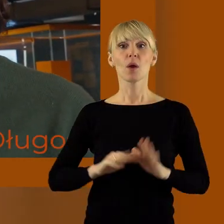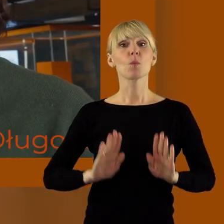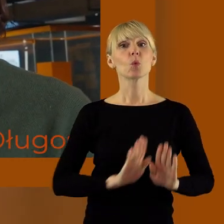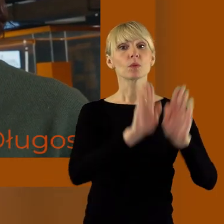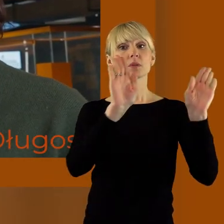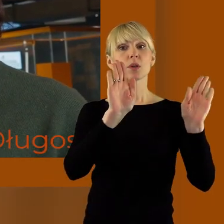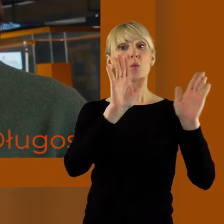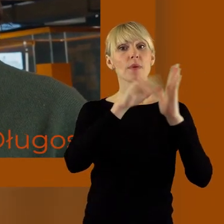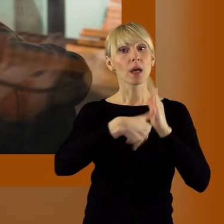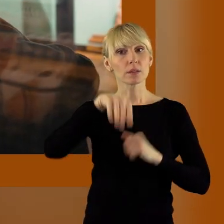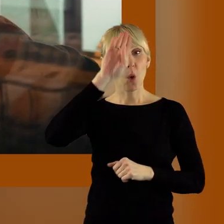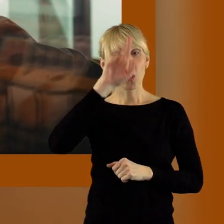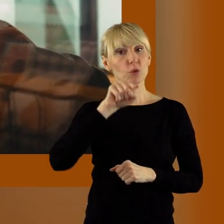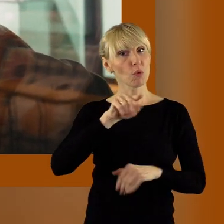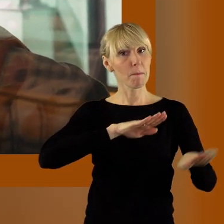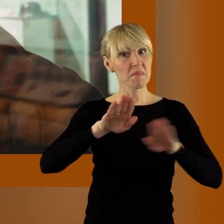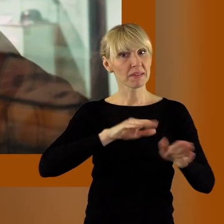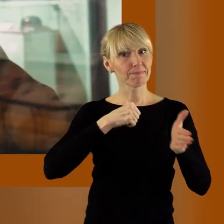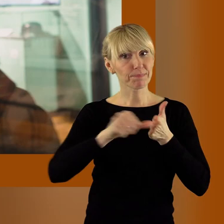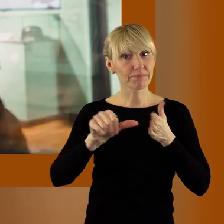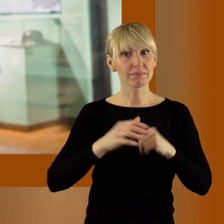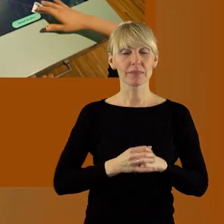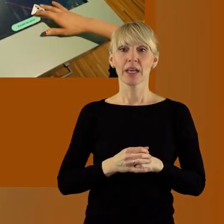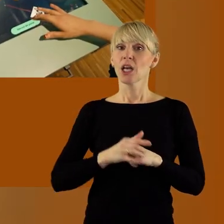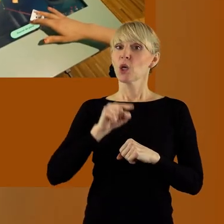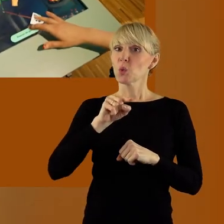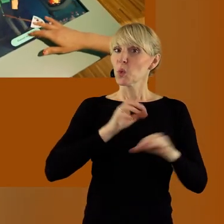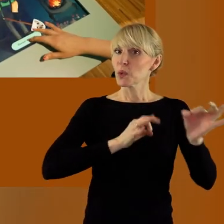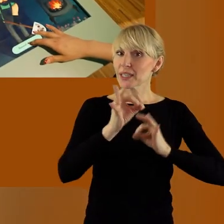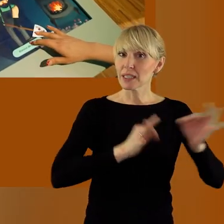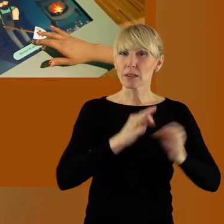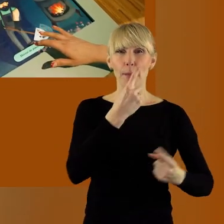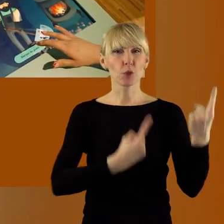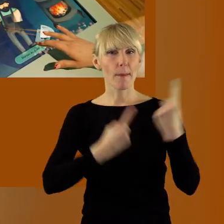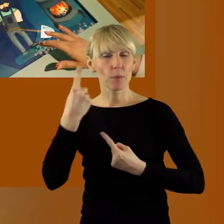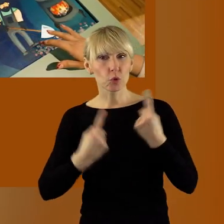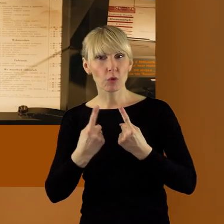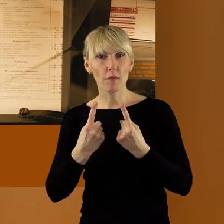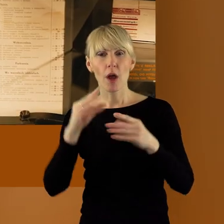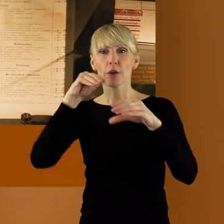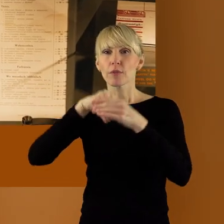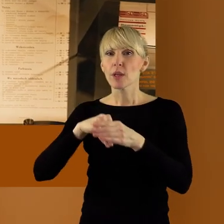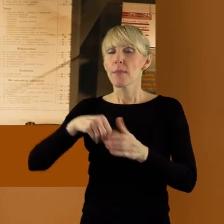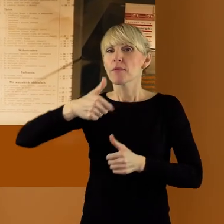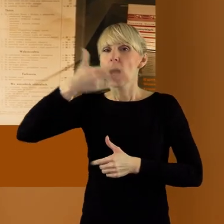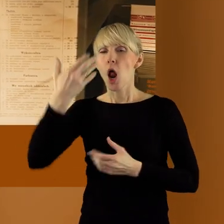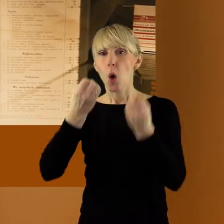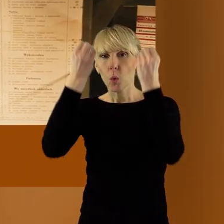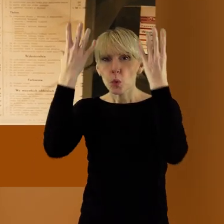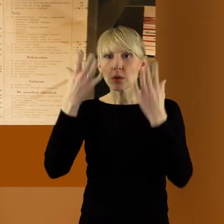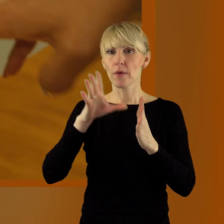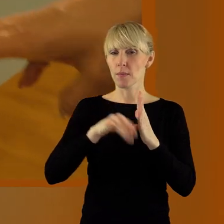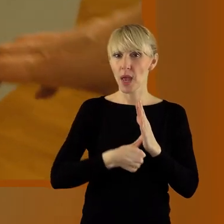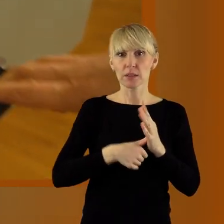Muzeum Miasta Łodzi to szczególne miejsce, gdzie historię przemysłowej i wielokulturowej metropolii